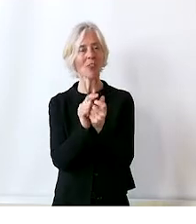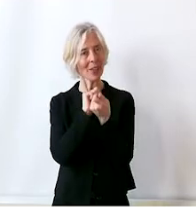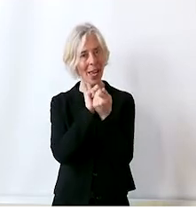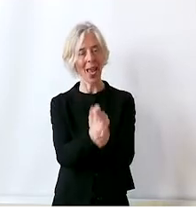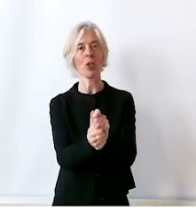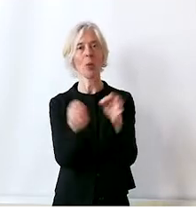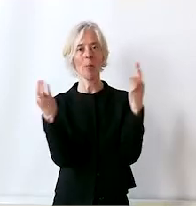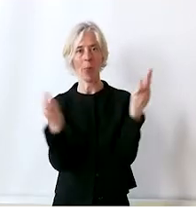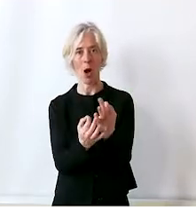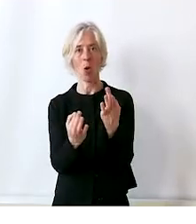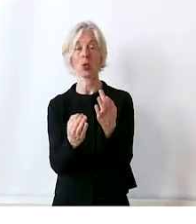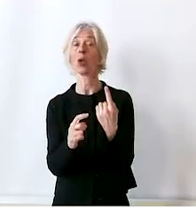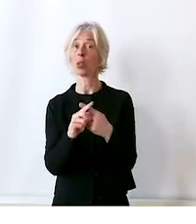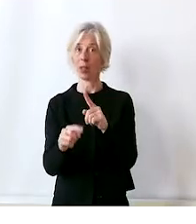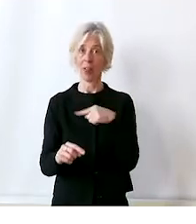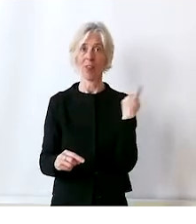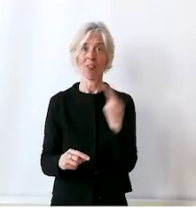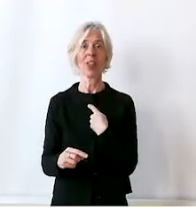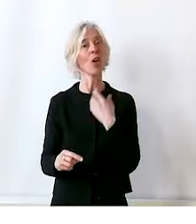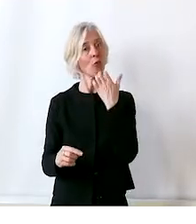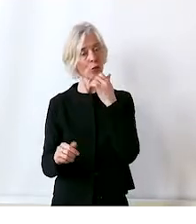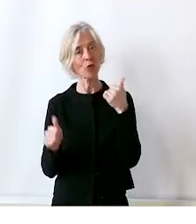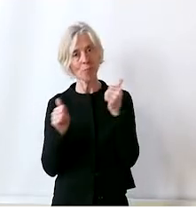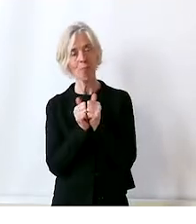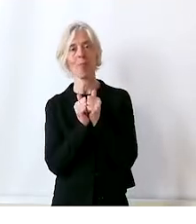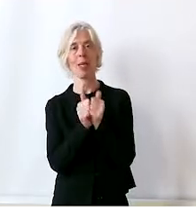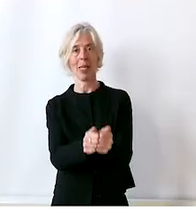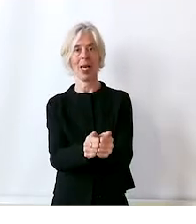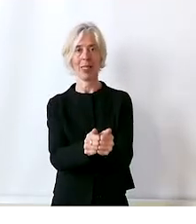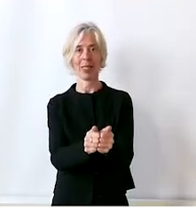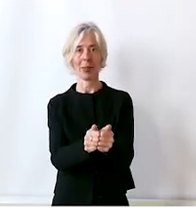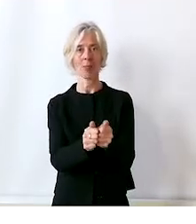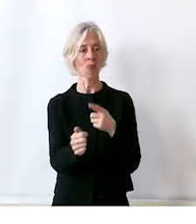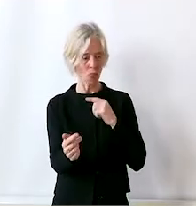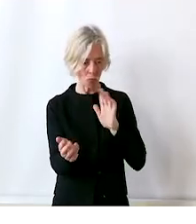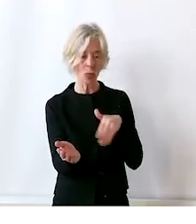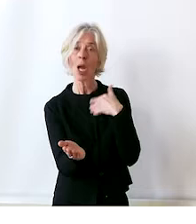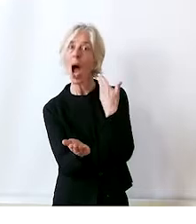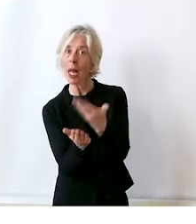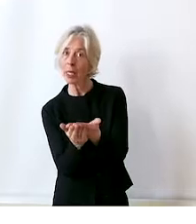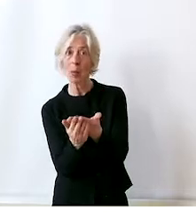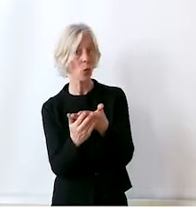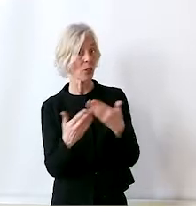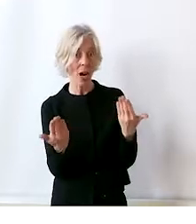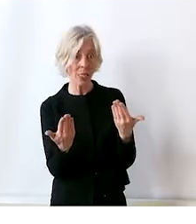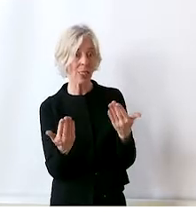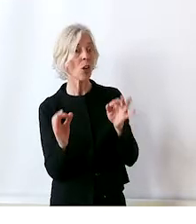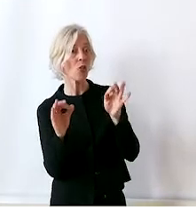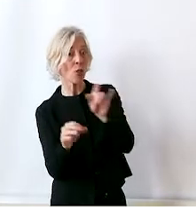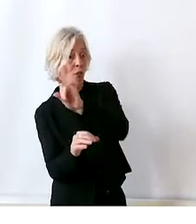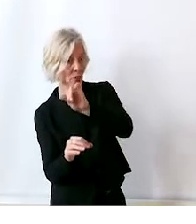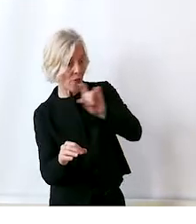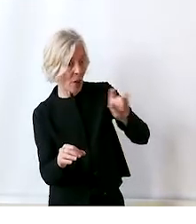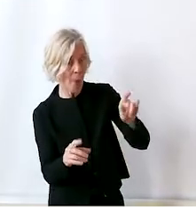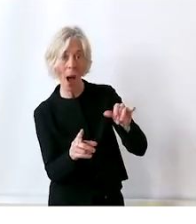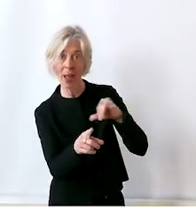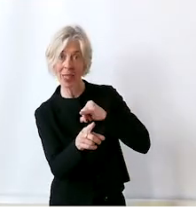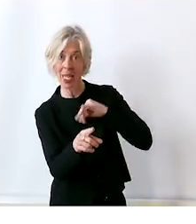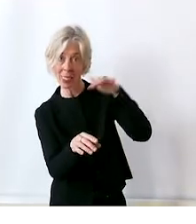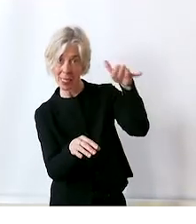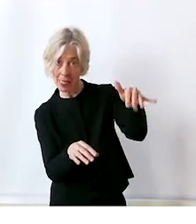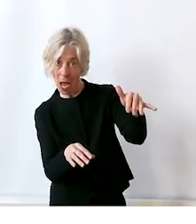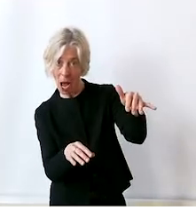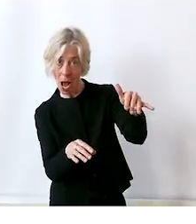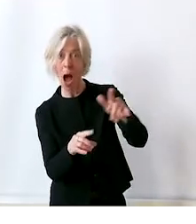und das wollen wir begleiten. Wir bieten dazu den teilnehmenden Unternehmen zusammen mit der